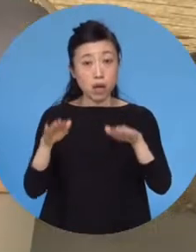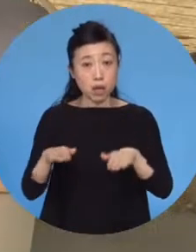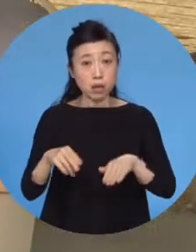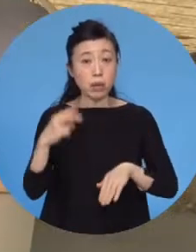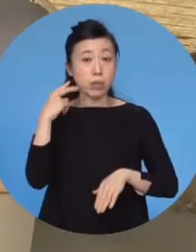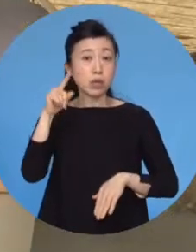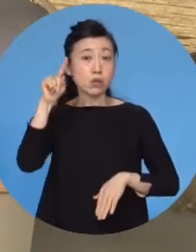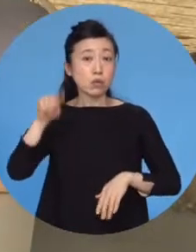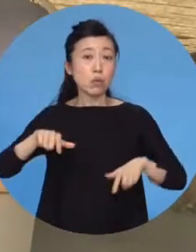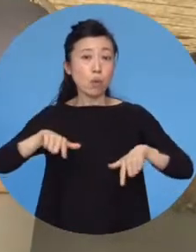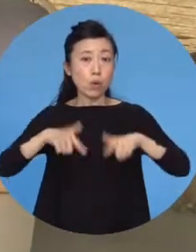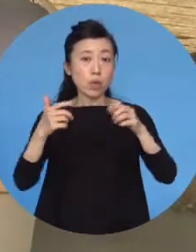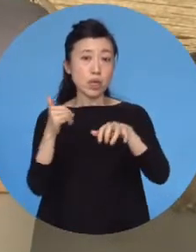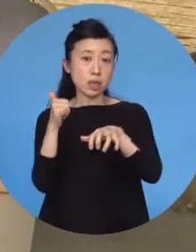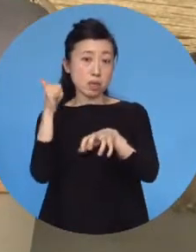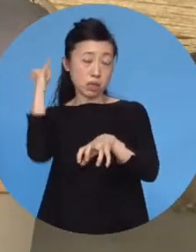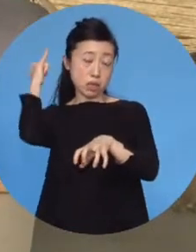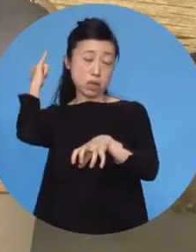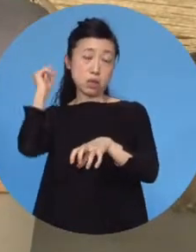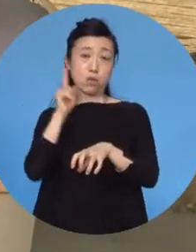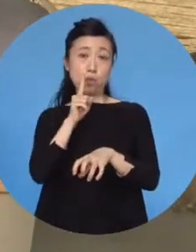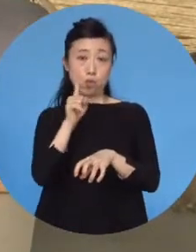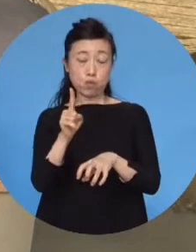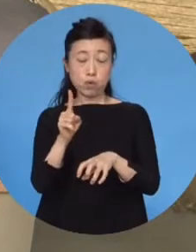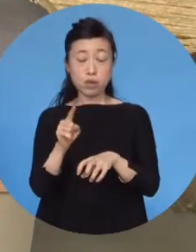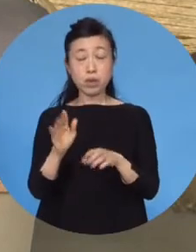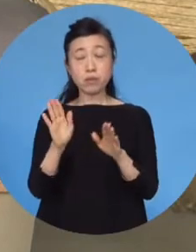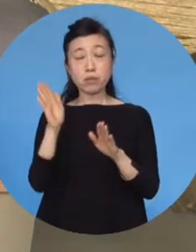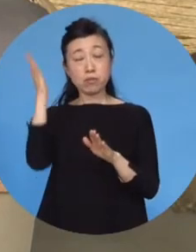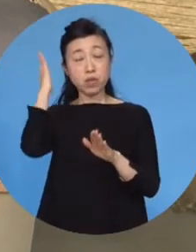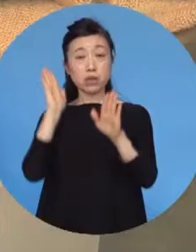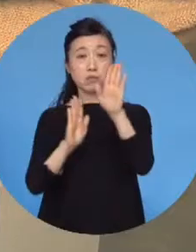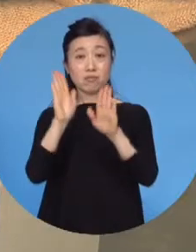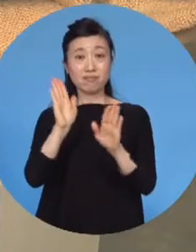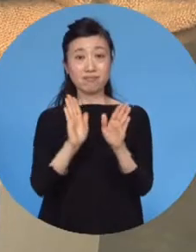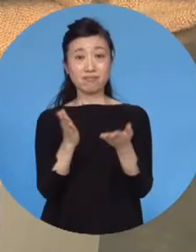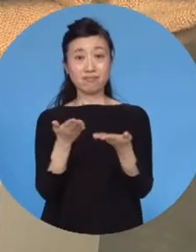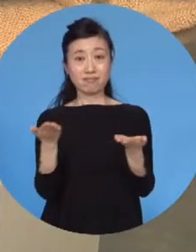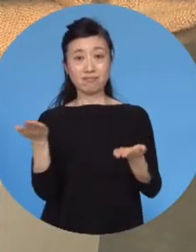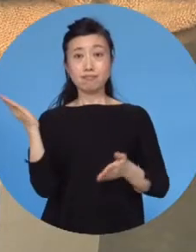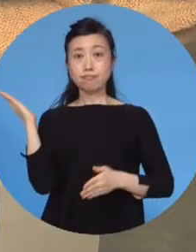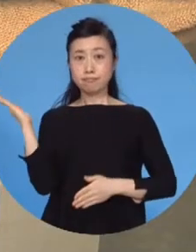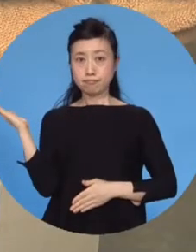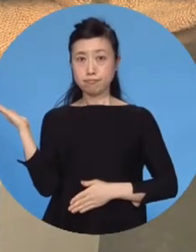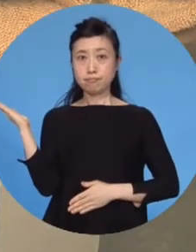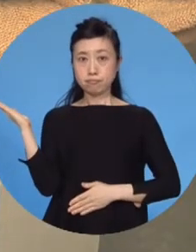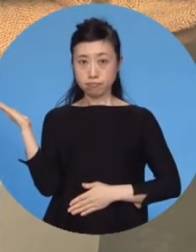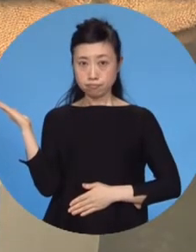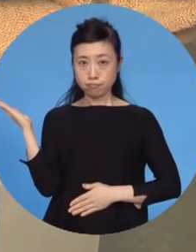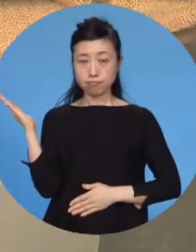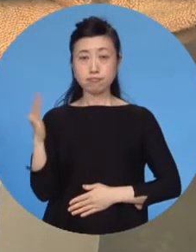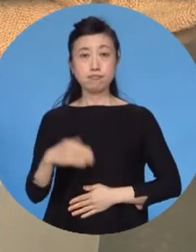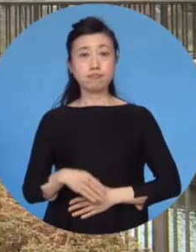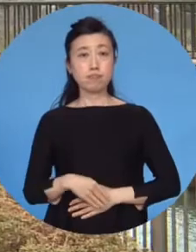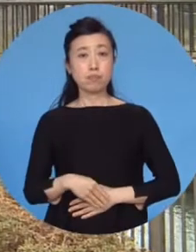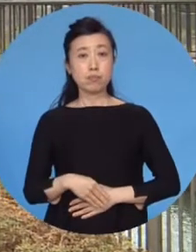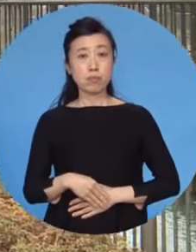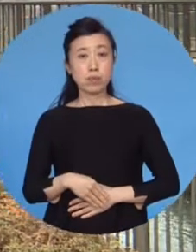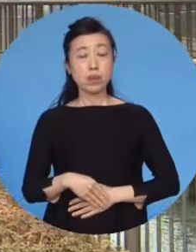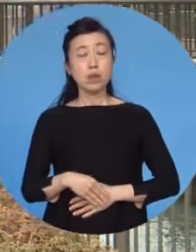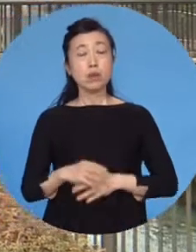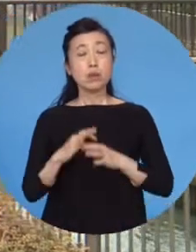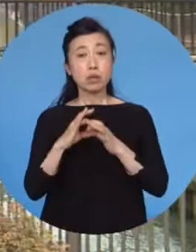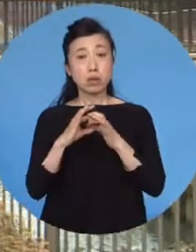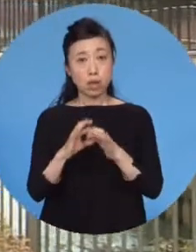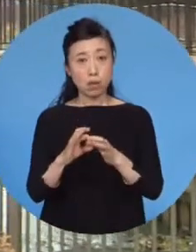て、現在は松の木遺跡として当時の生活様式を展示しています。